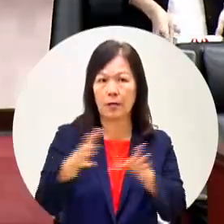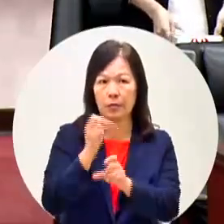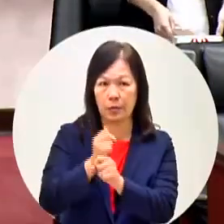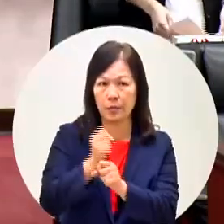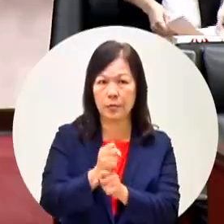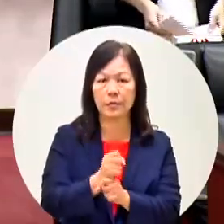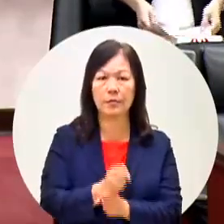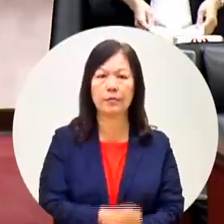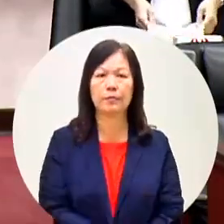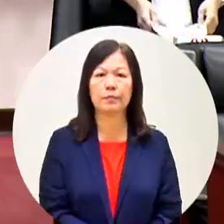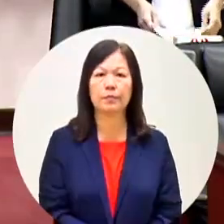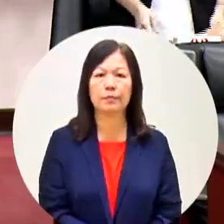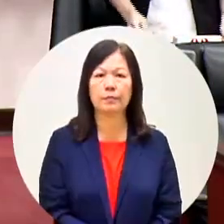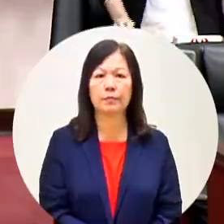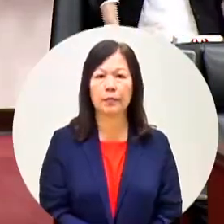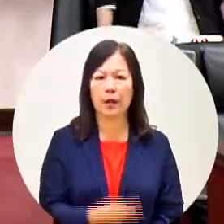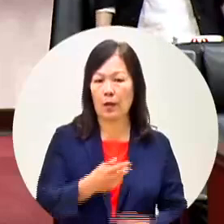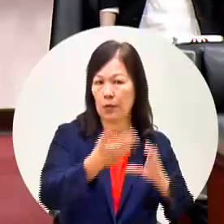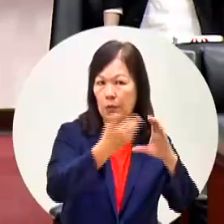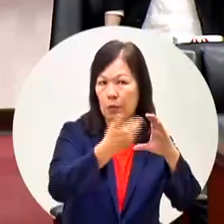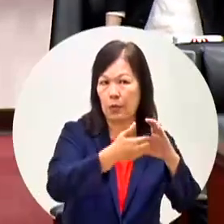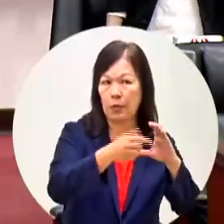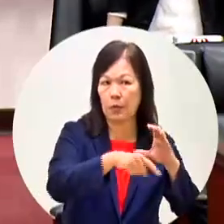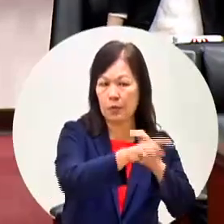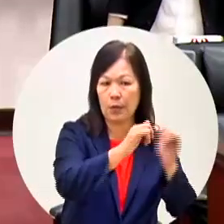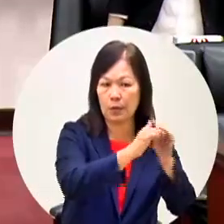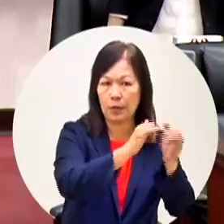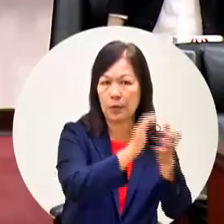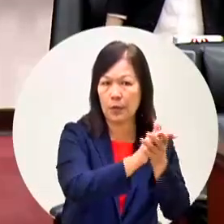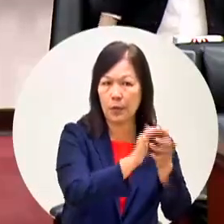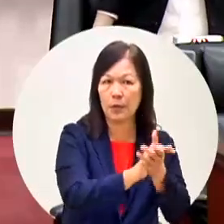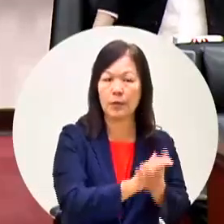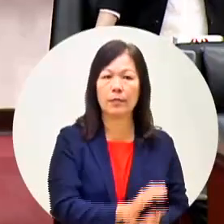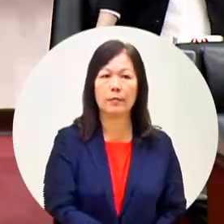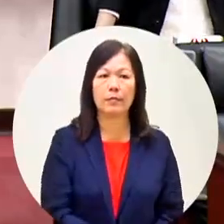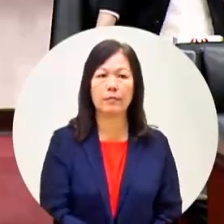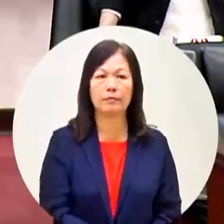所有的市民朋友吼。啊，大家好！